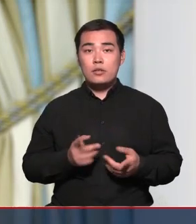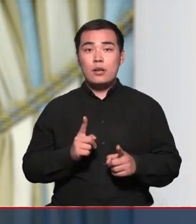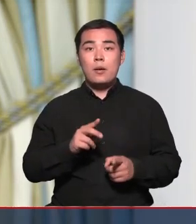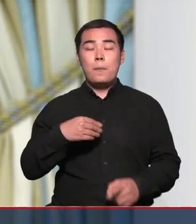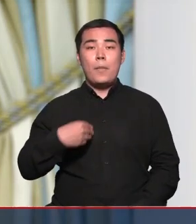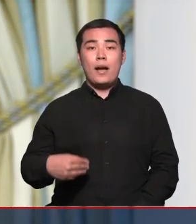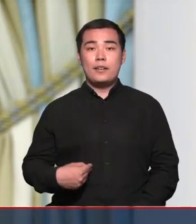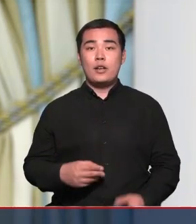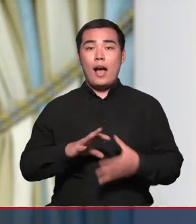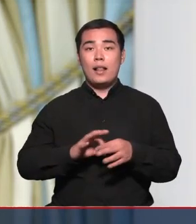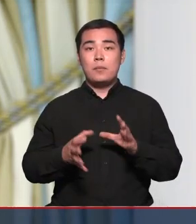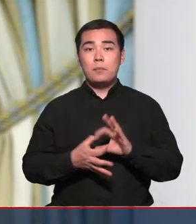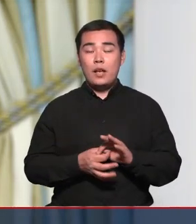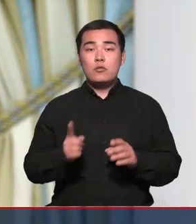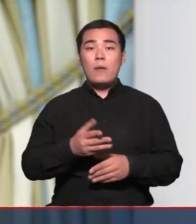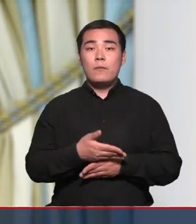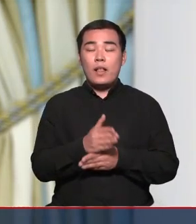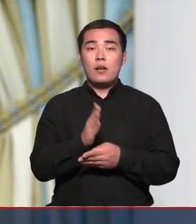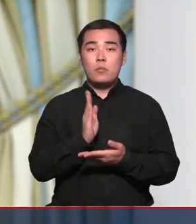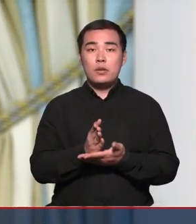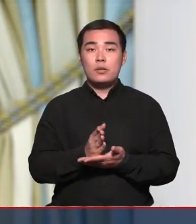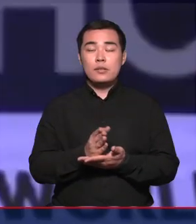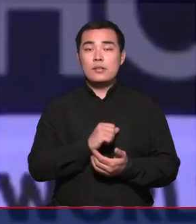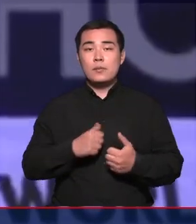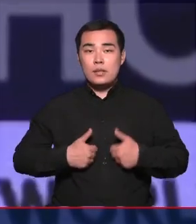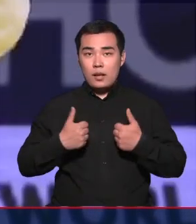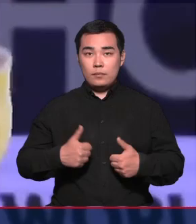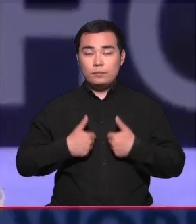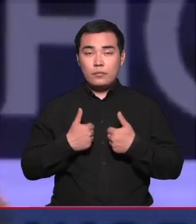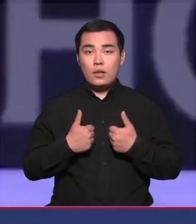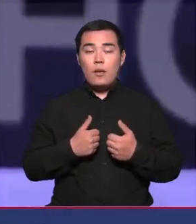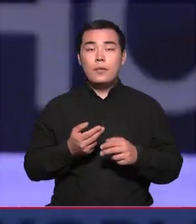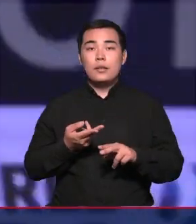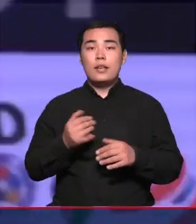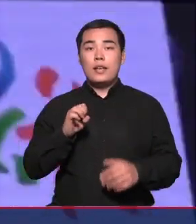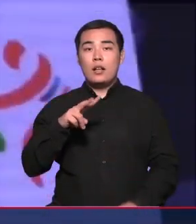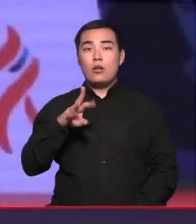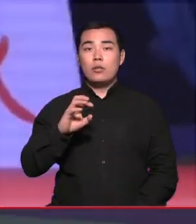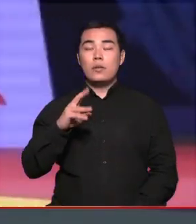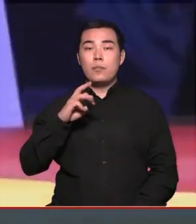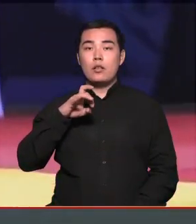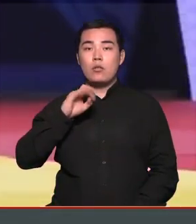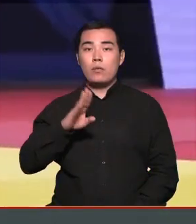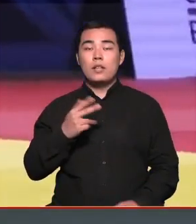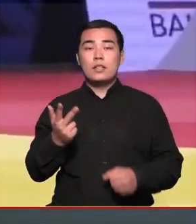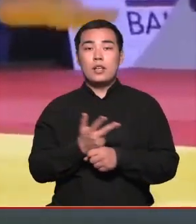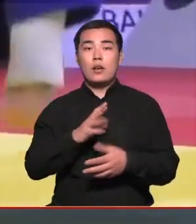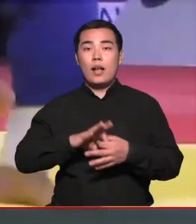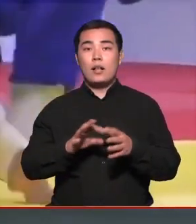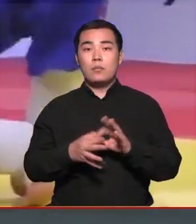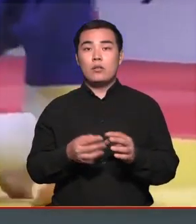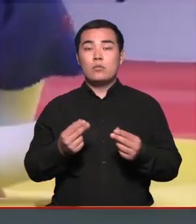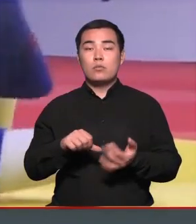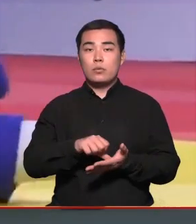Париж төрінде желбіретуге бар күш-жігерімізді саламыз. Ал Елдос Сметов осымен олимпиада ойындарына үшінші рет қатысады. Бұған